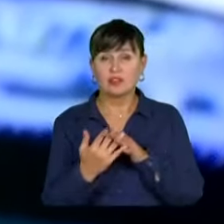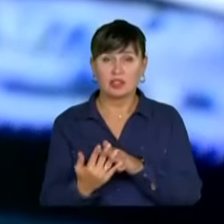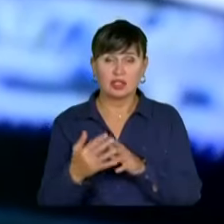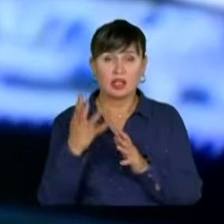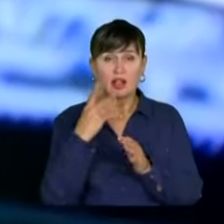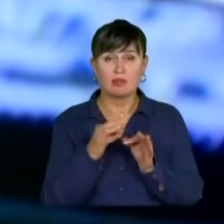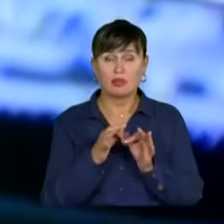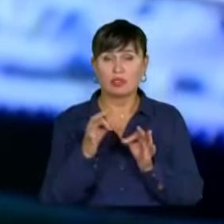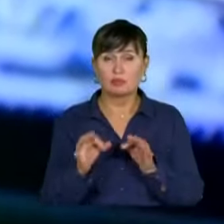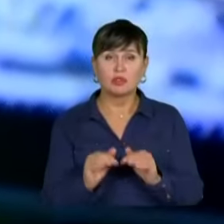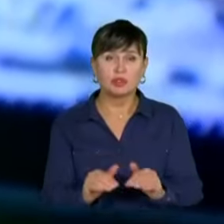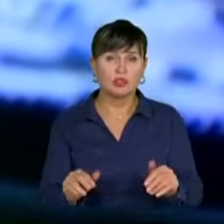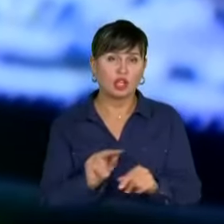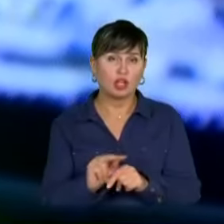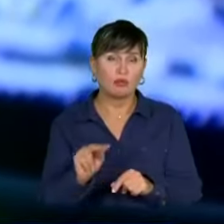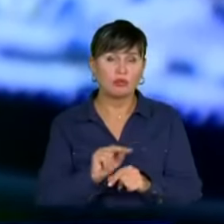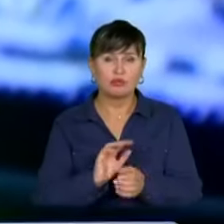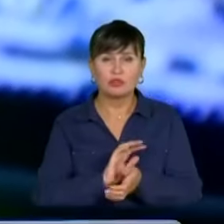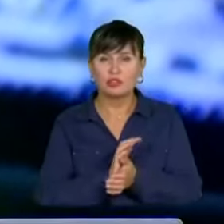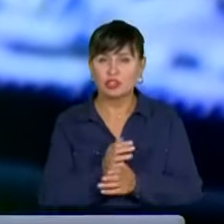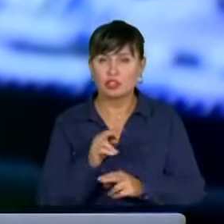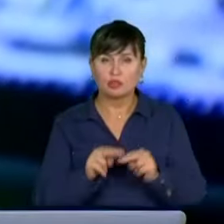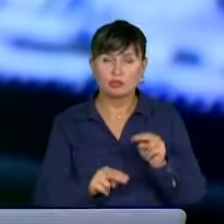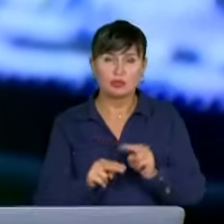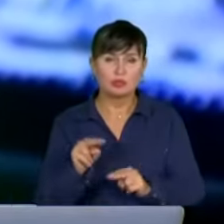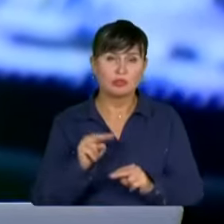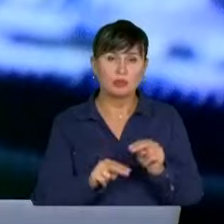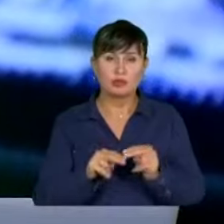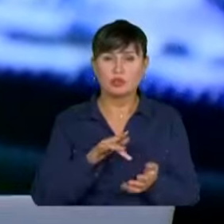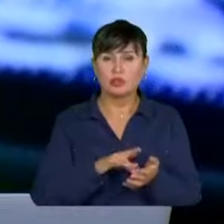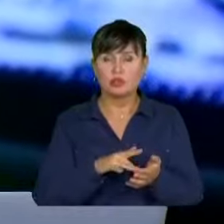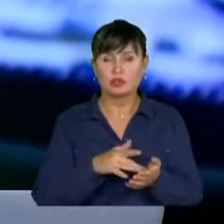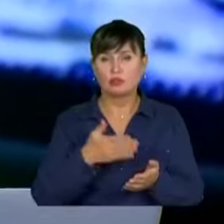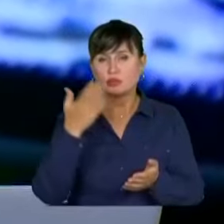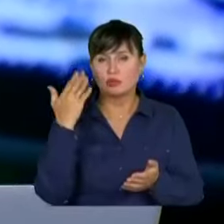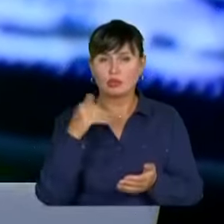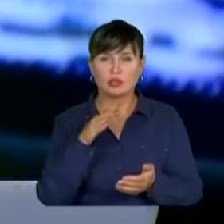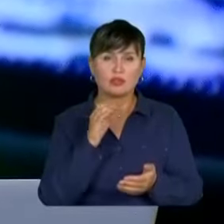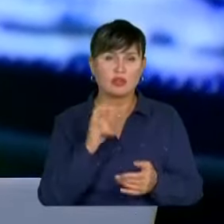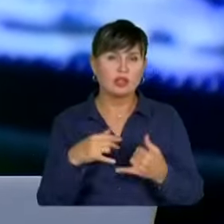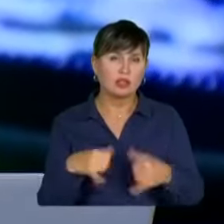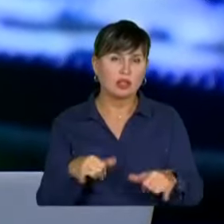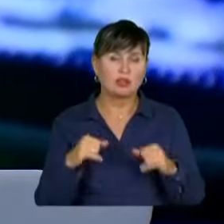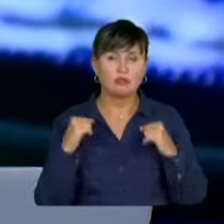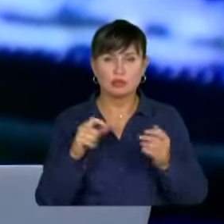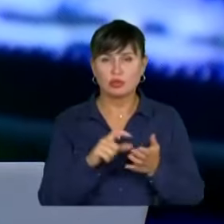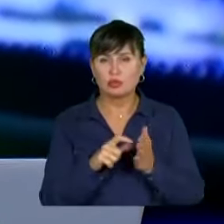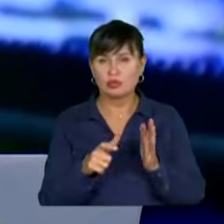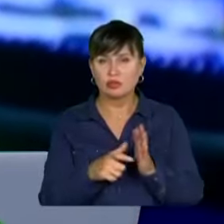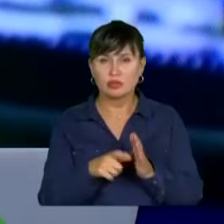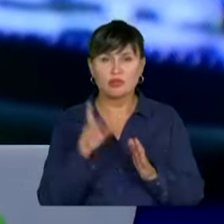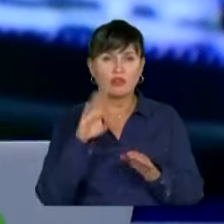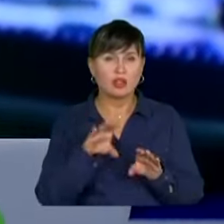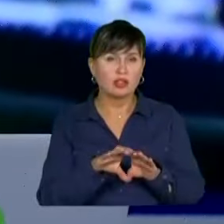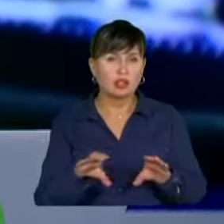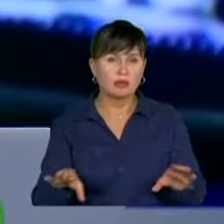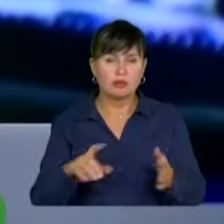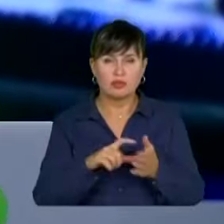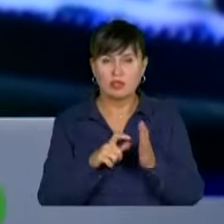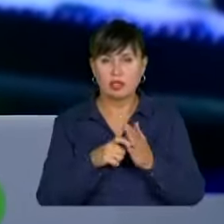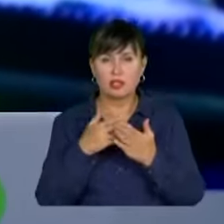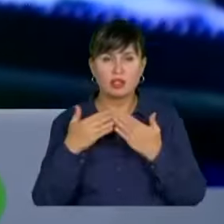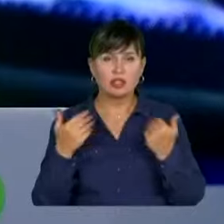Алматинской области детей обучают в тесной пристройке, построенной в середине прошлого века. Ни столовой, ни спортзала, ни даже водопровода в здании нет.